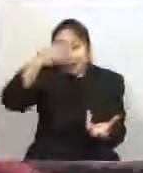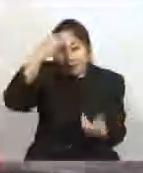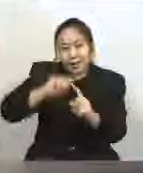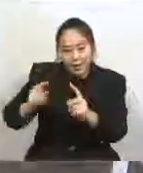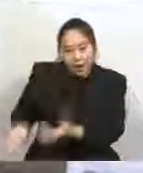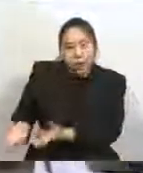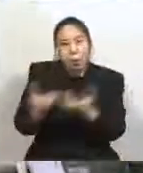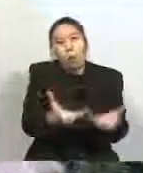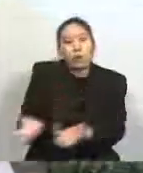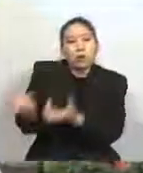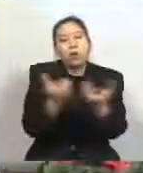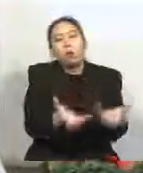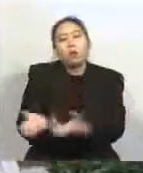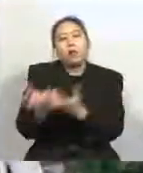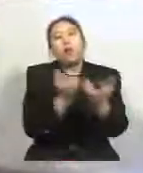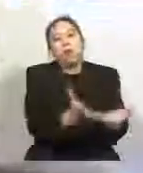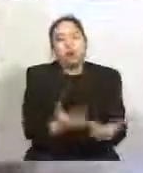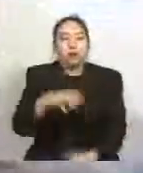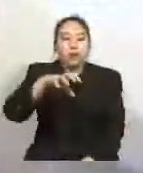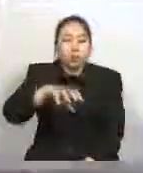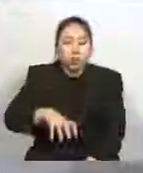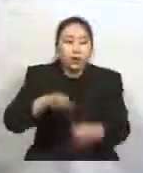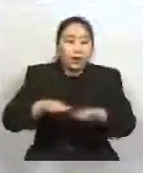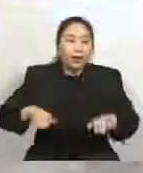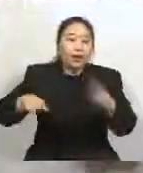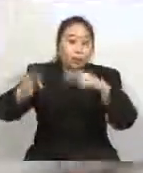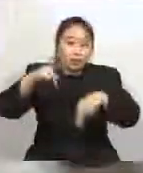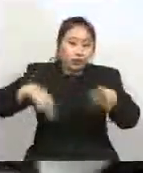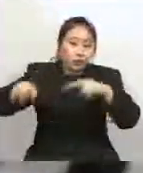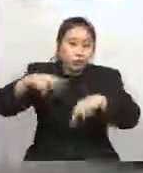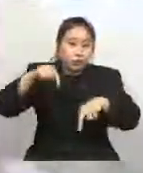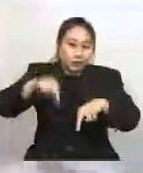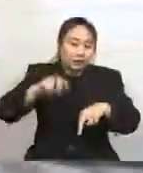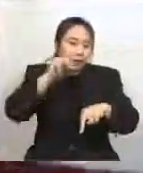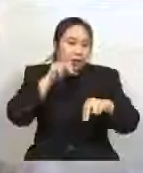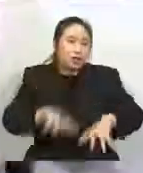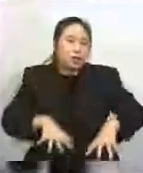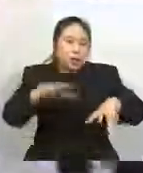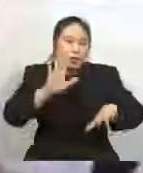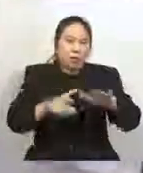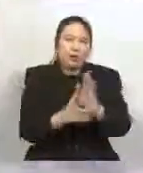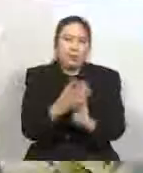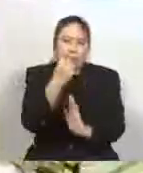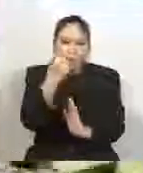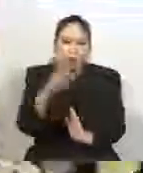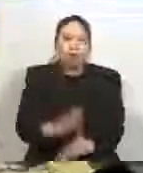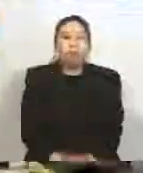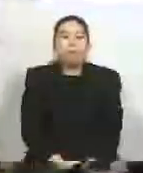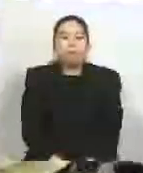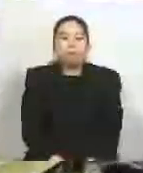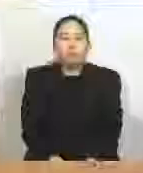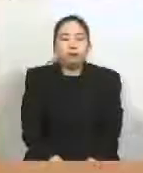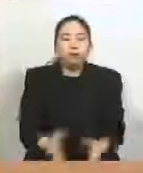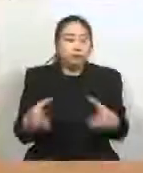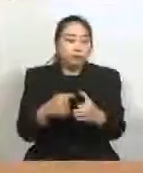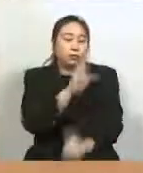ประจำที่เดิมโดยศูนย์พัฒนาเด็กเล็กได้รับความเสียหายจากน้ำท่วมมานานกว่า2สัปดาห์แล้วค่ะด้าน